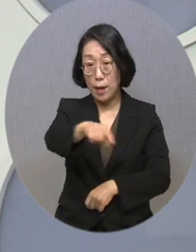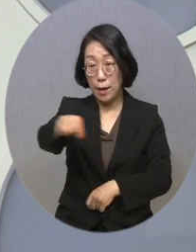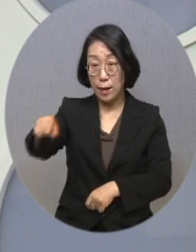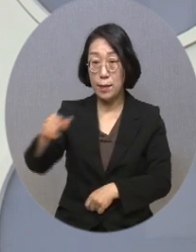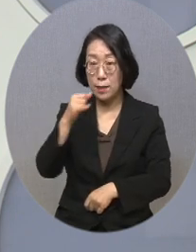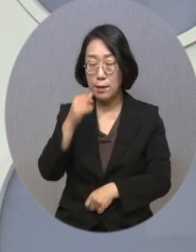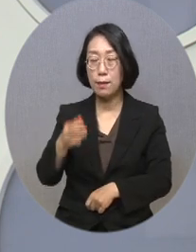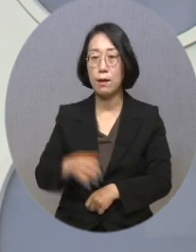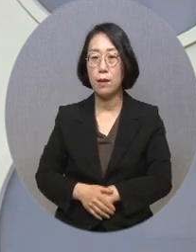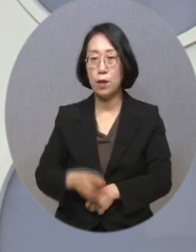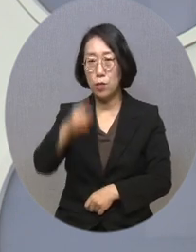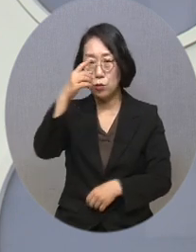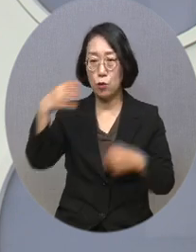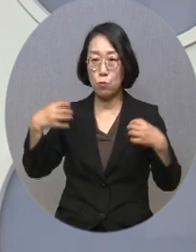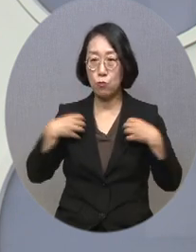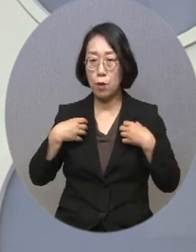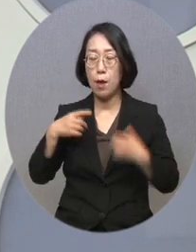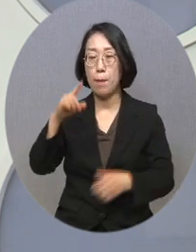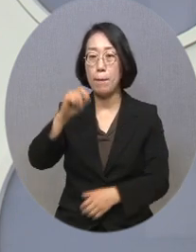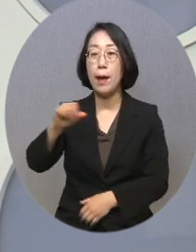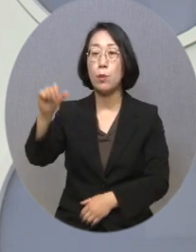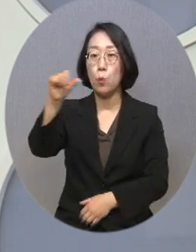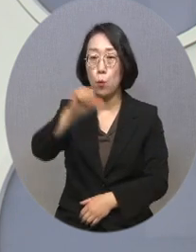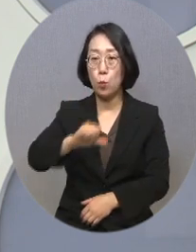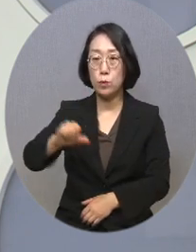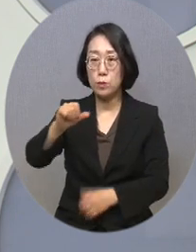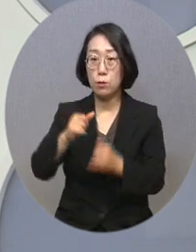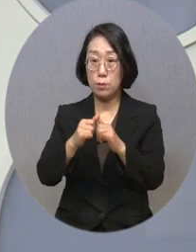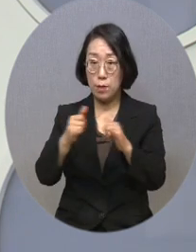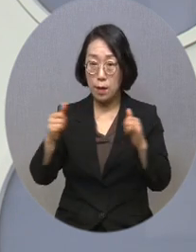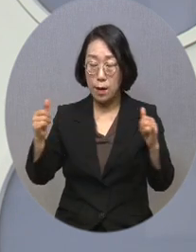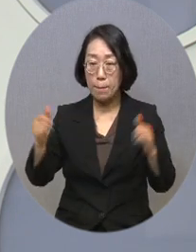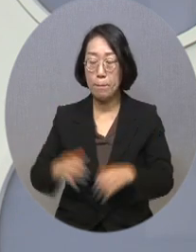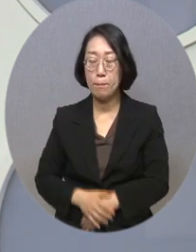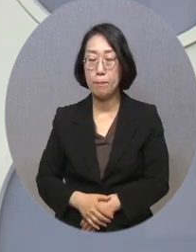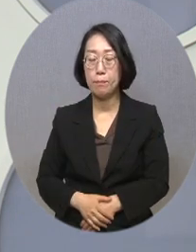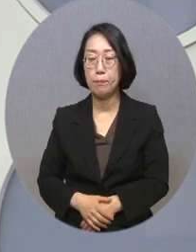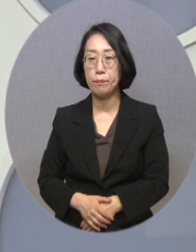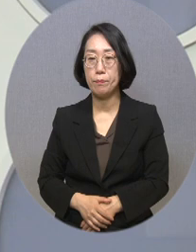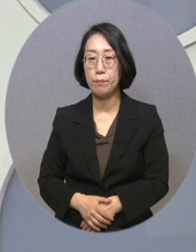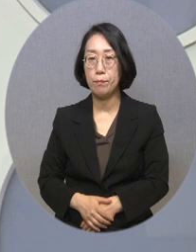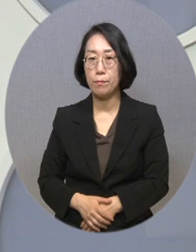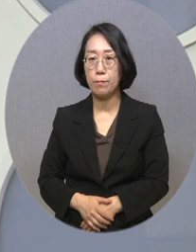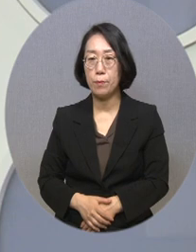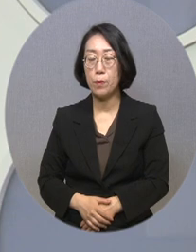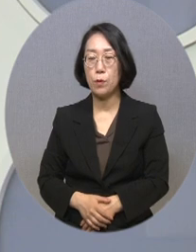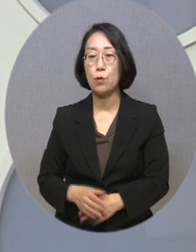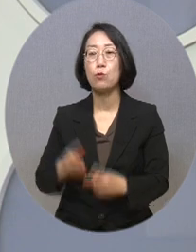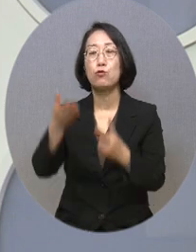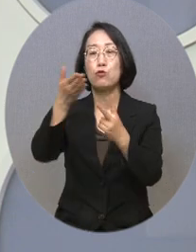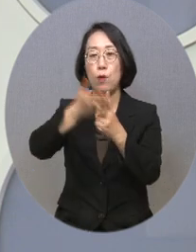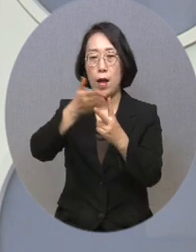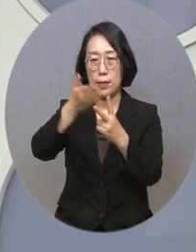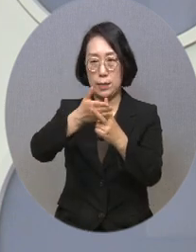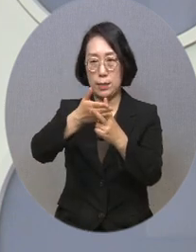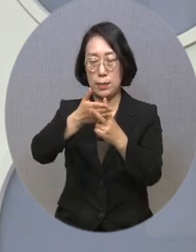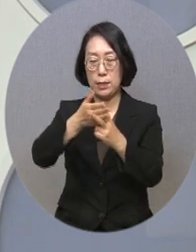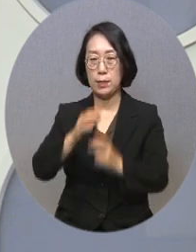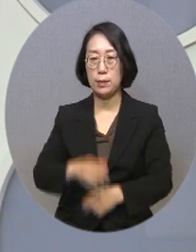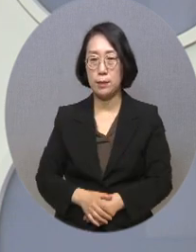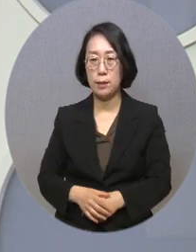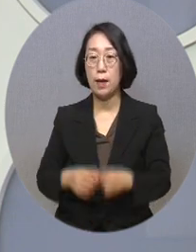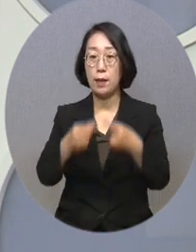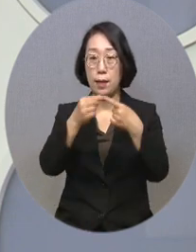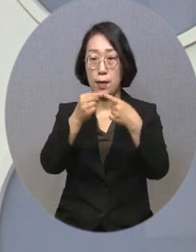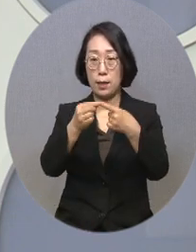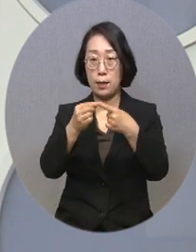세무사들인데 전국의 15,000 세무사들은 지금 결국은 두 가지 측면으로 이렇게 나눠볼 수가 있습니다.